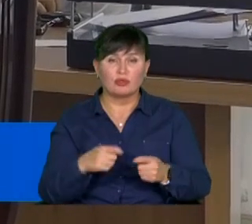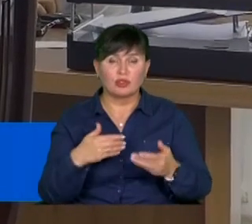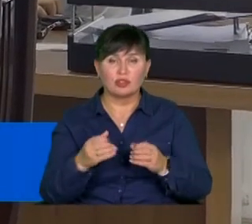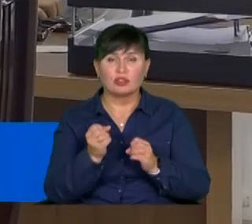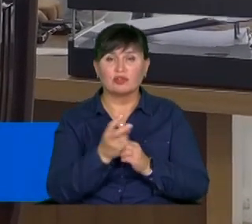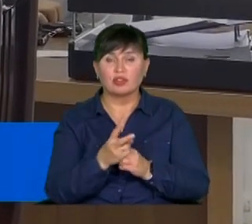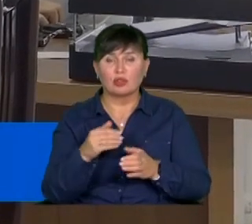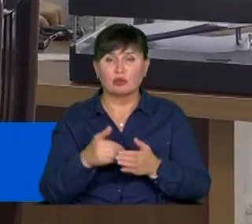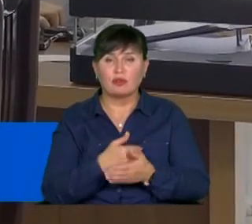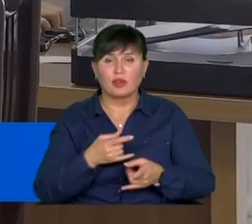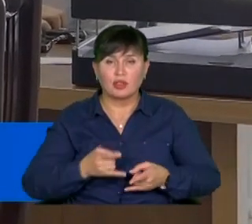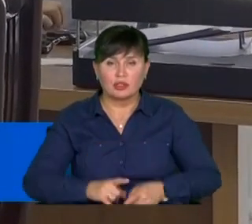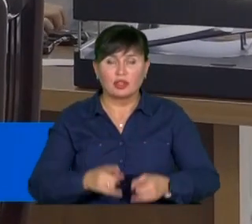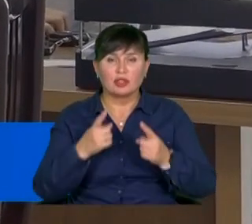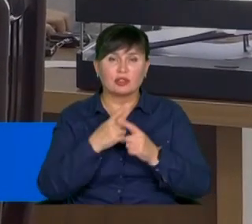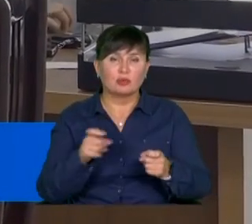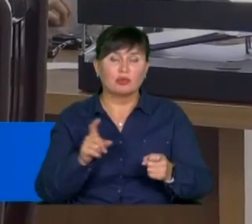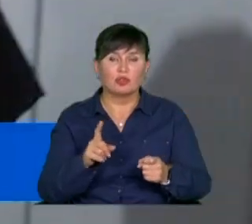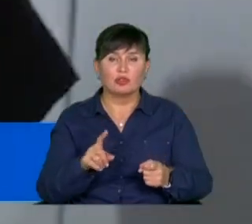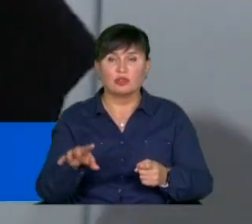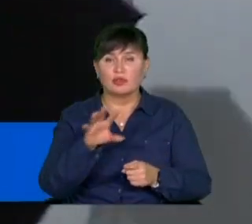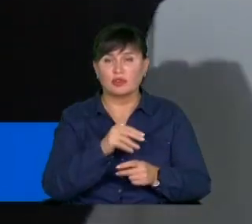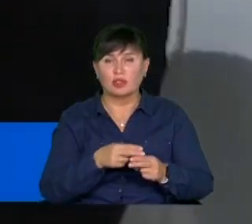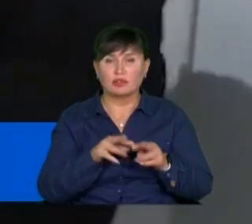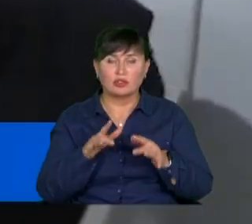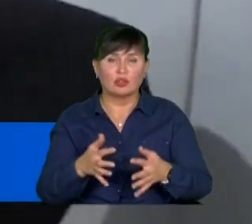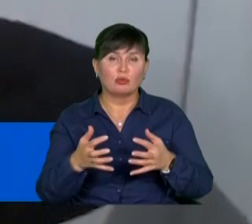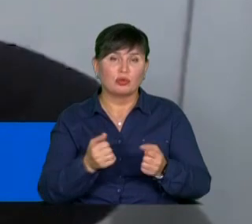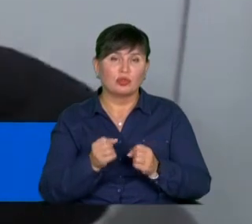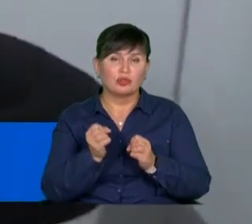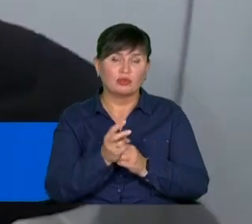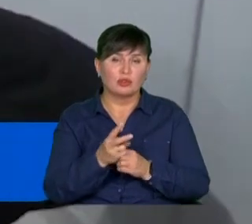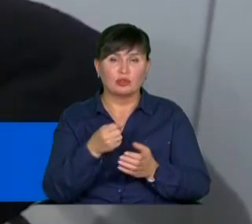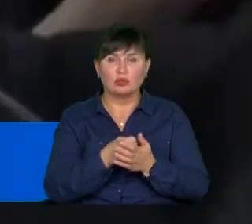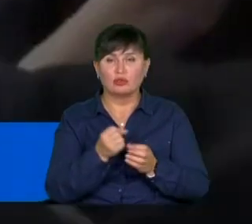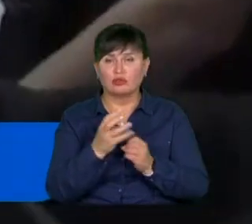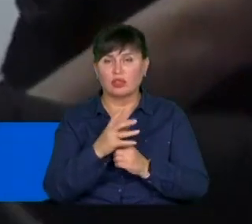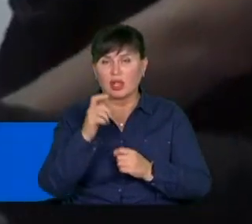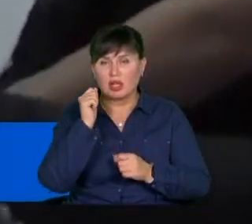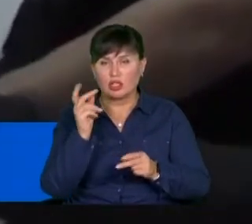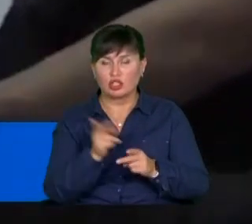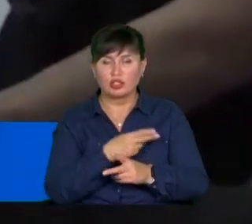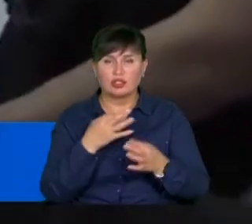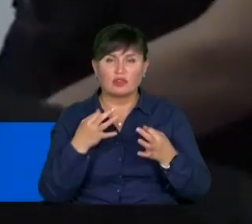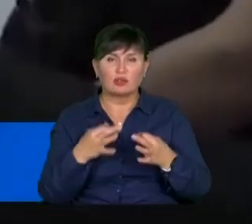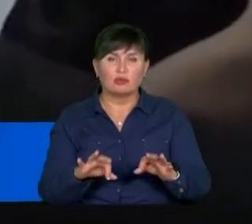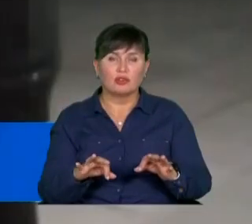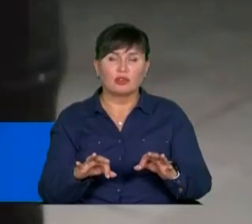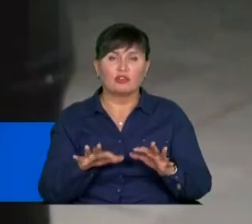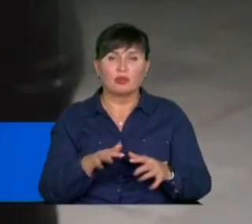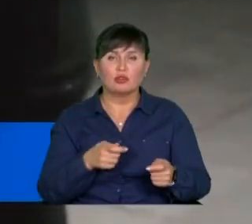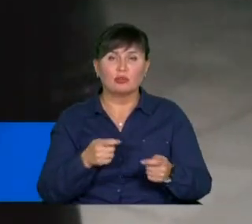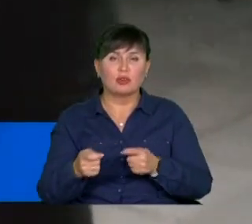12 новорожденных. Сообщается, что все фигуранты этого дела получили от 12 до 14 15 лет лишения свободы. В местное